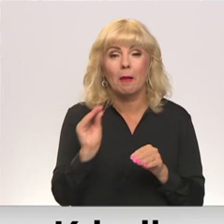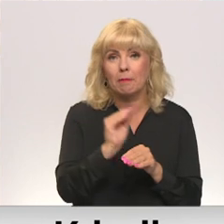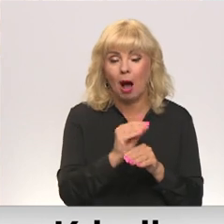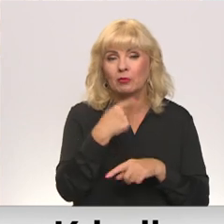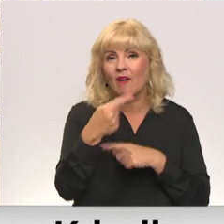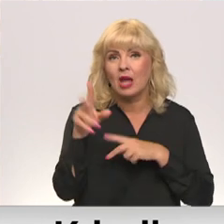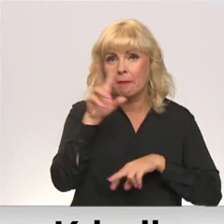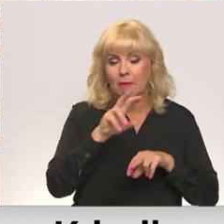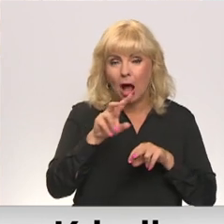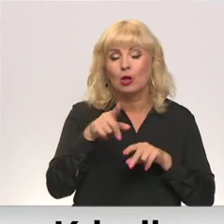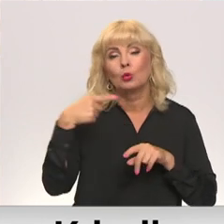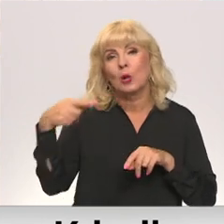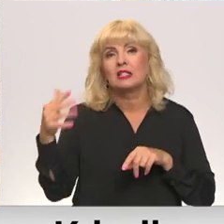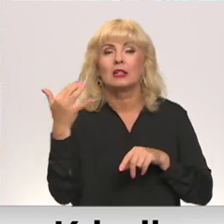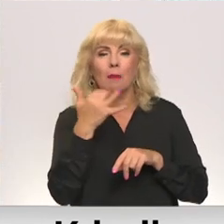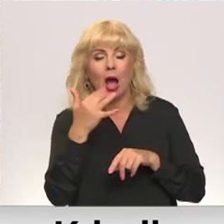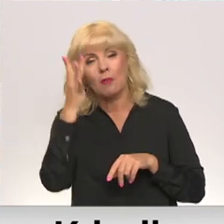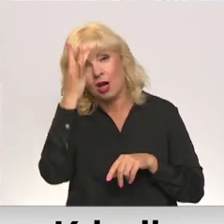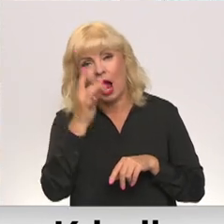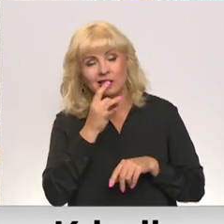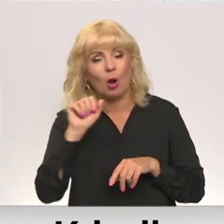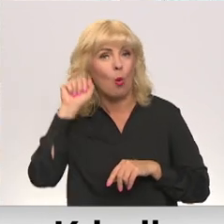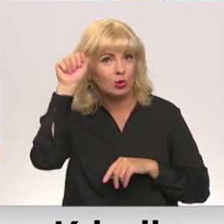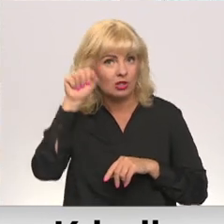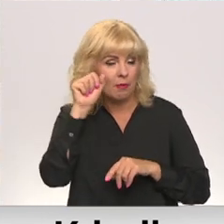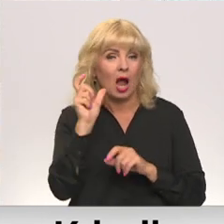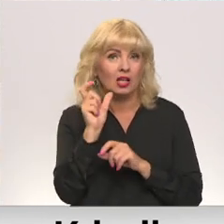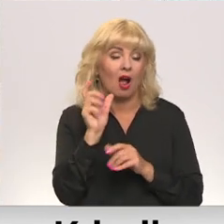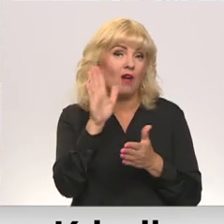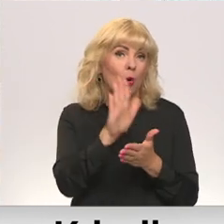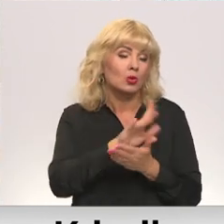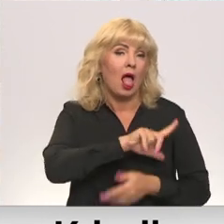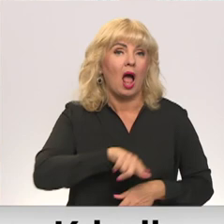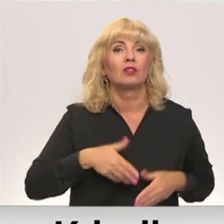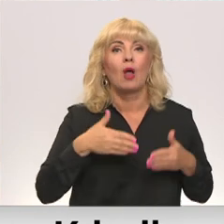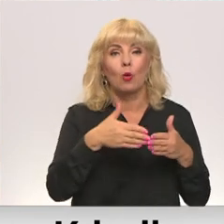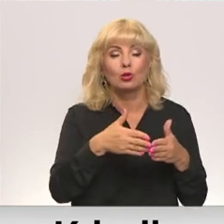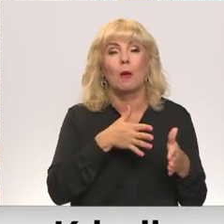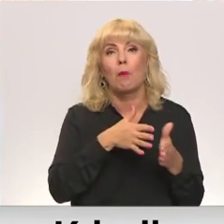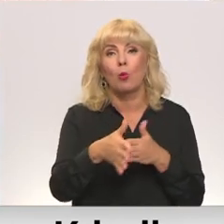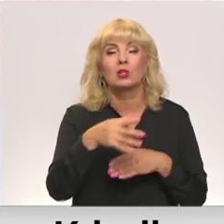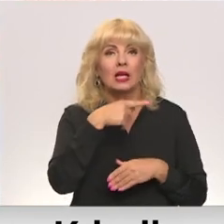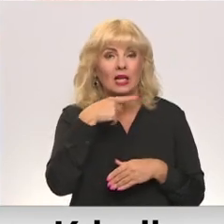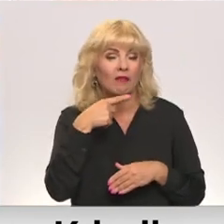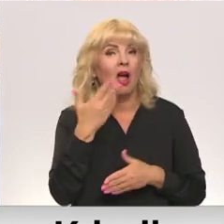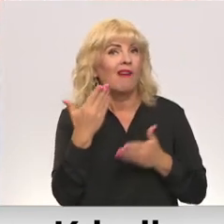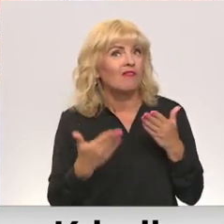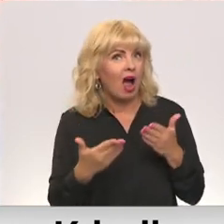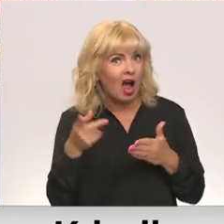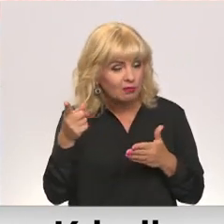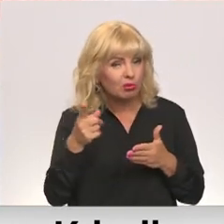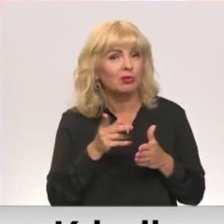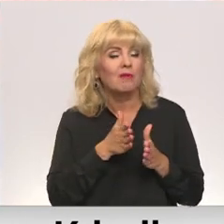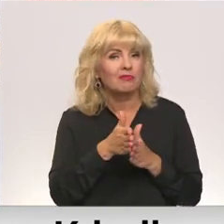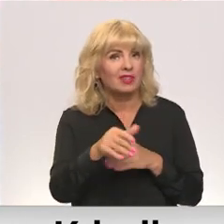meklēts kravas no ārvalstīm. Gan Kazahstānas, gan Uzbekistānas kravas uz Latvijas ostām plūst caur Krieviju. Pastāv bažas, ka tā šo